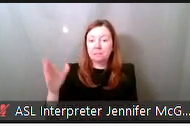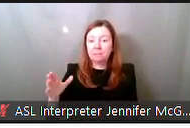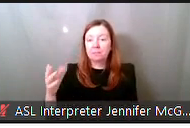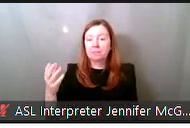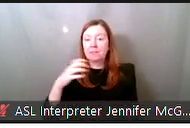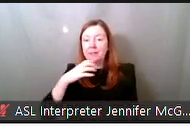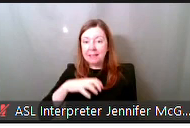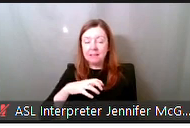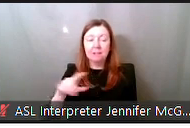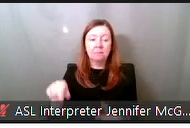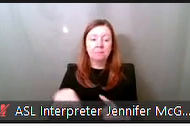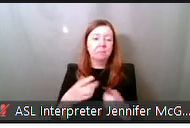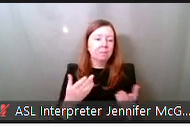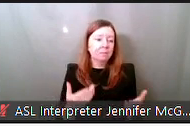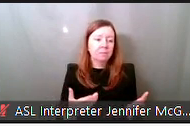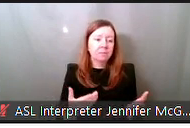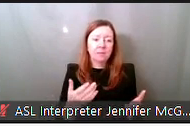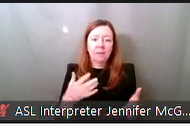gov